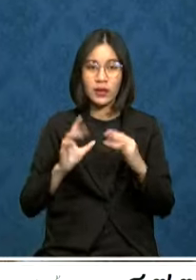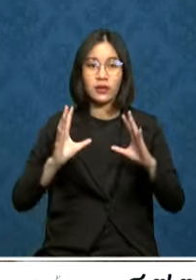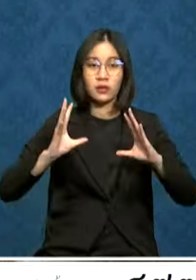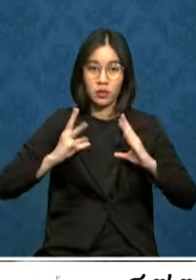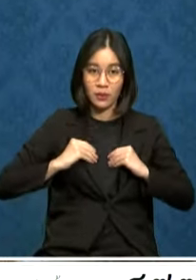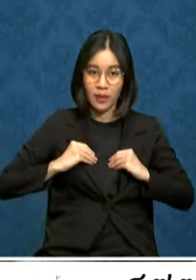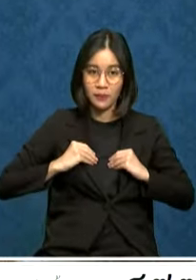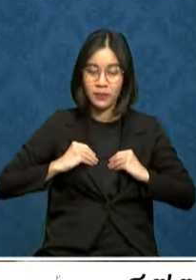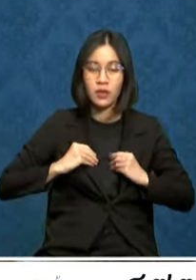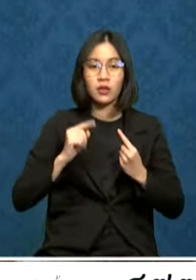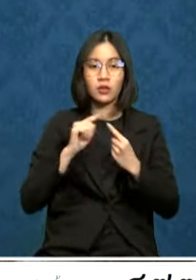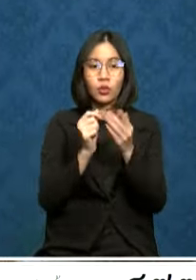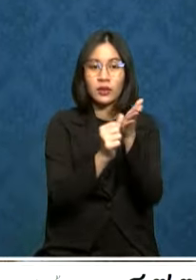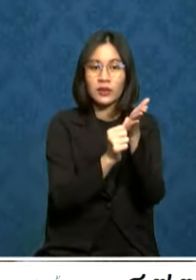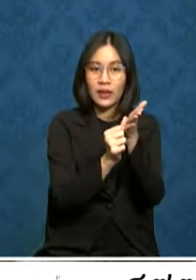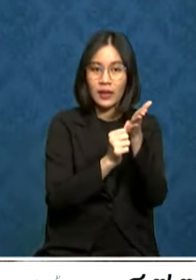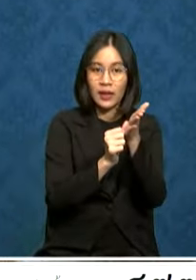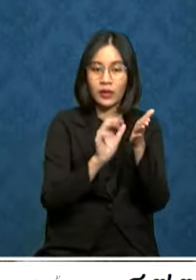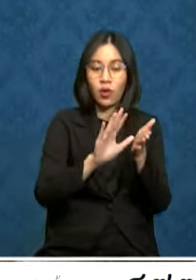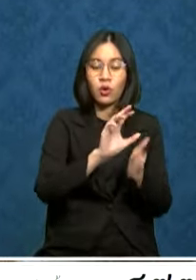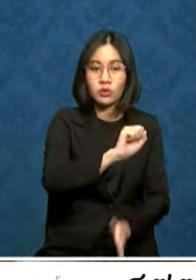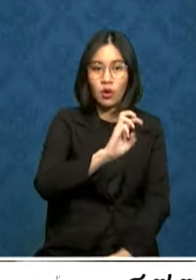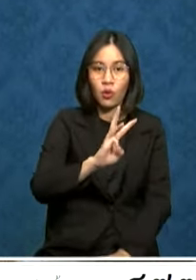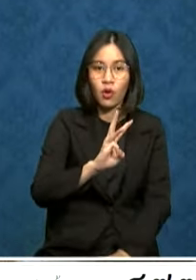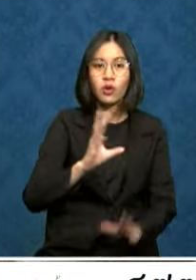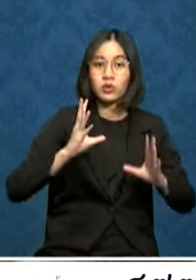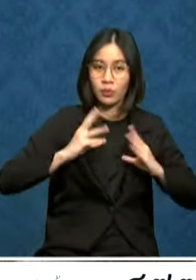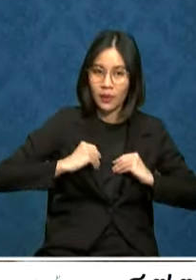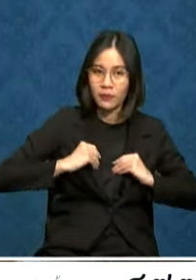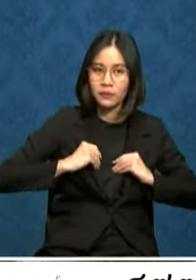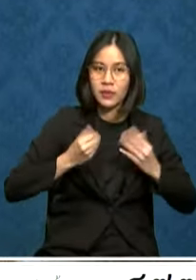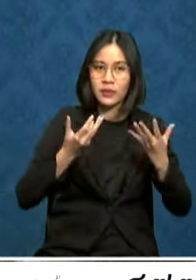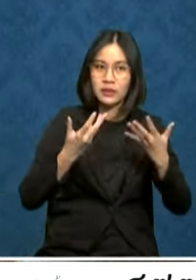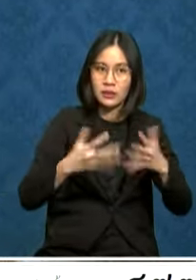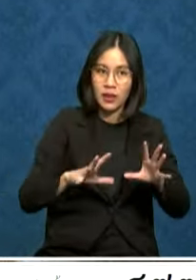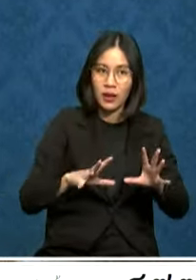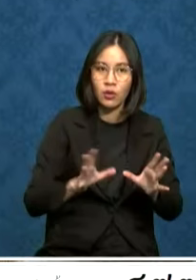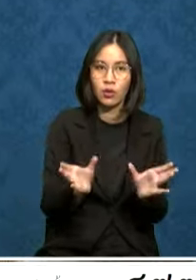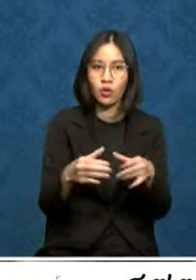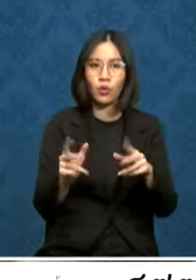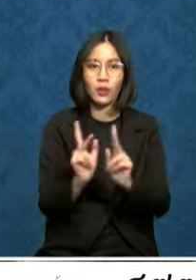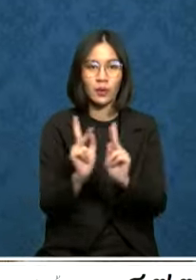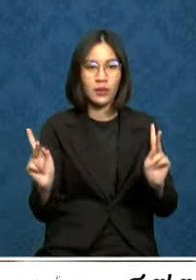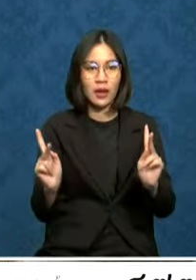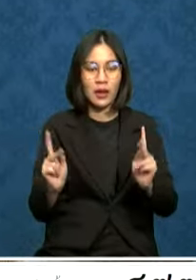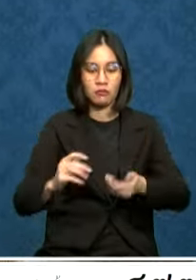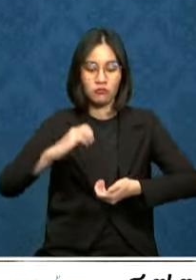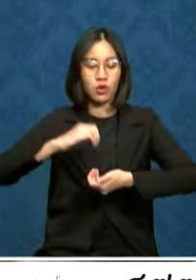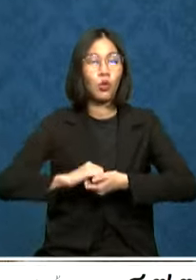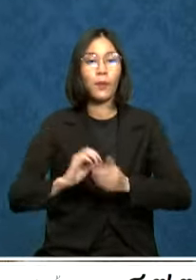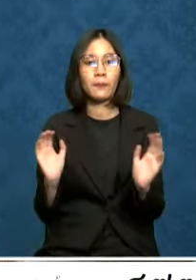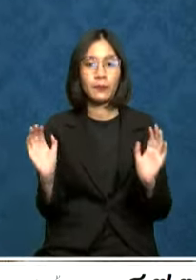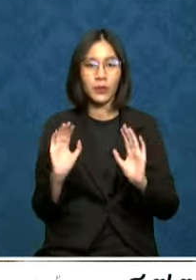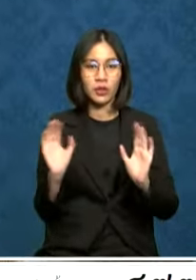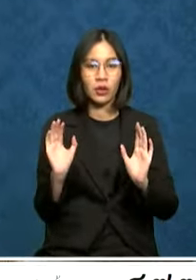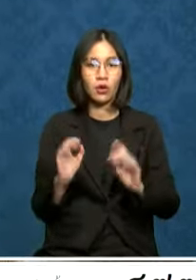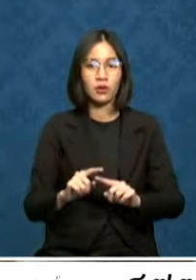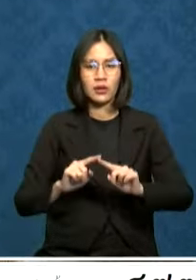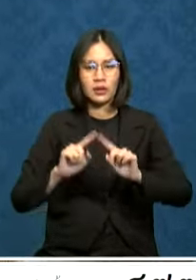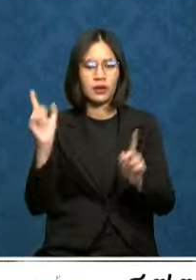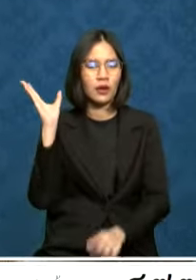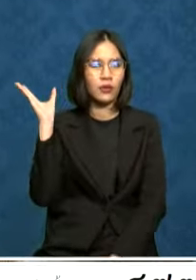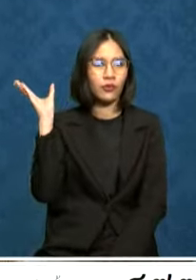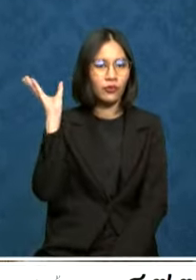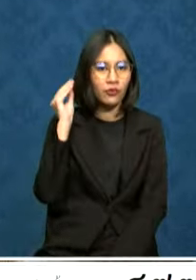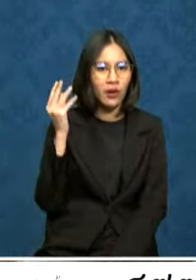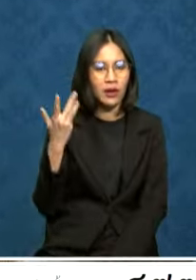ชอบค่อแ้ไขของวุธิษภาแล้วเรากไมต้องตั้งกมฐิการร่วมกันแต่จากที่ฟัง